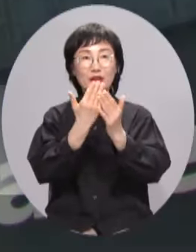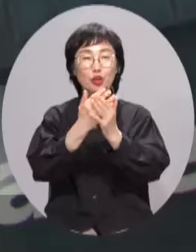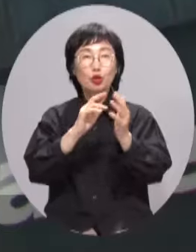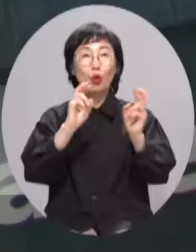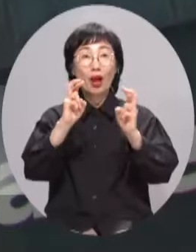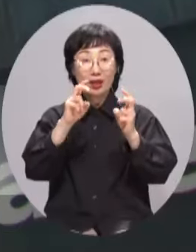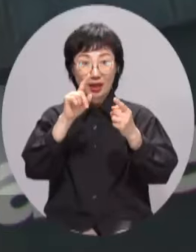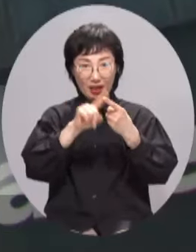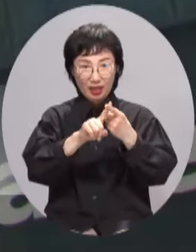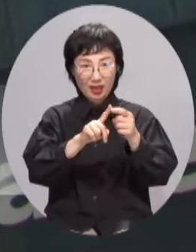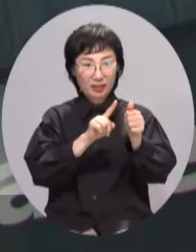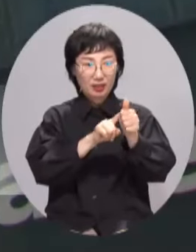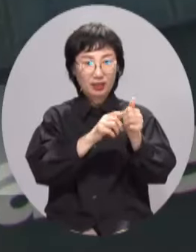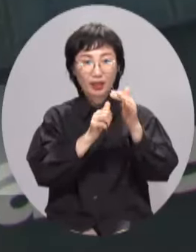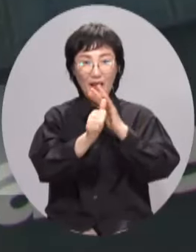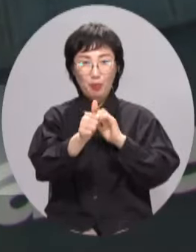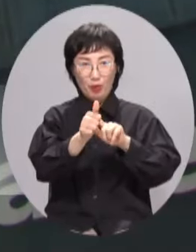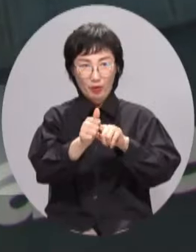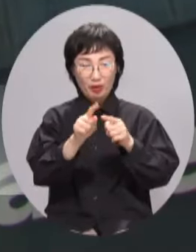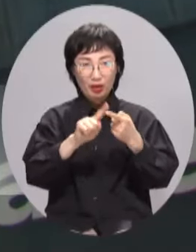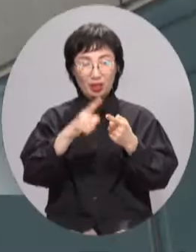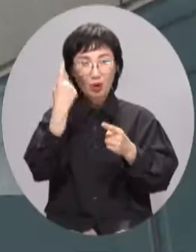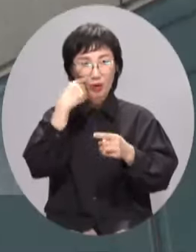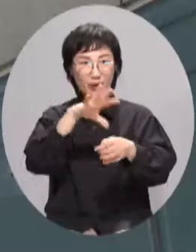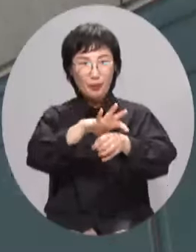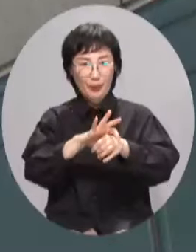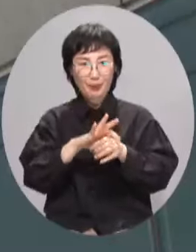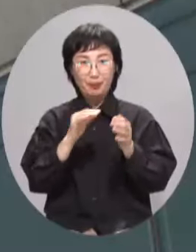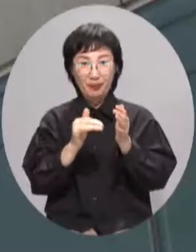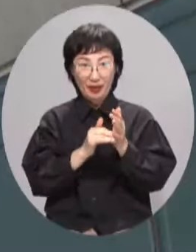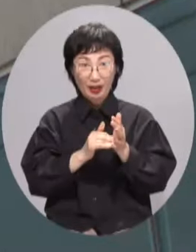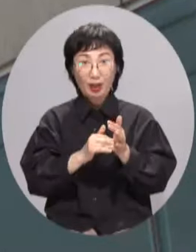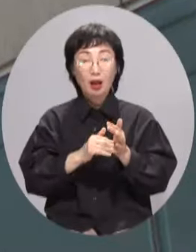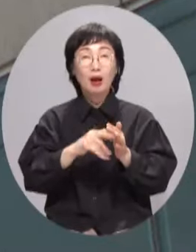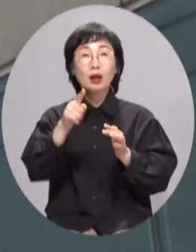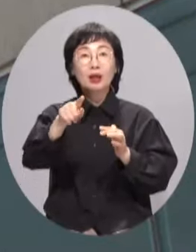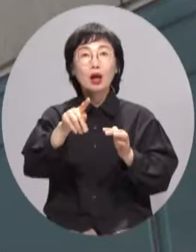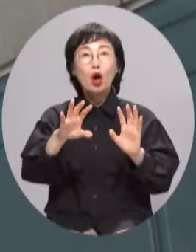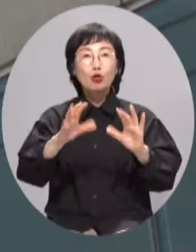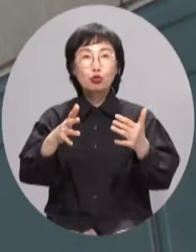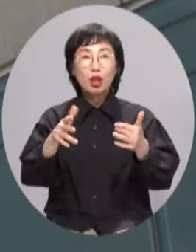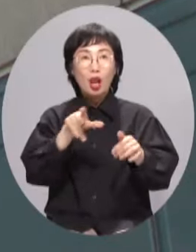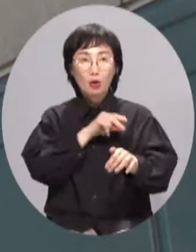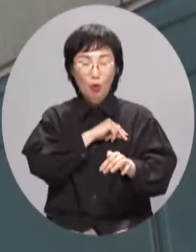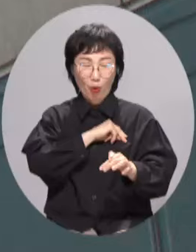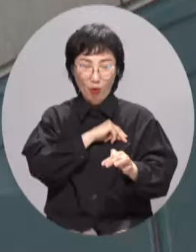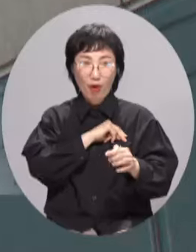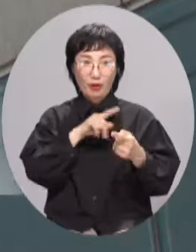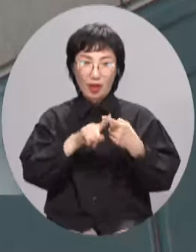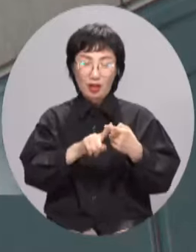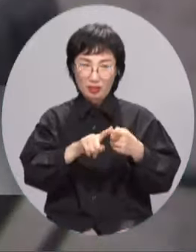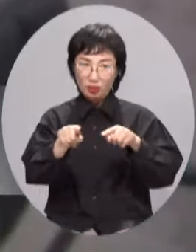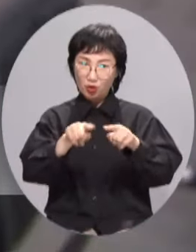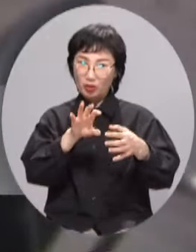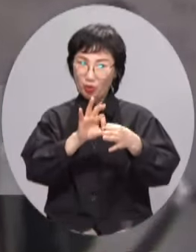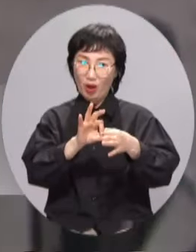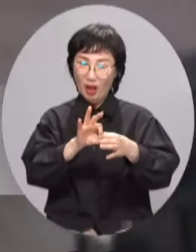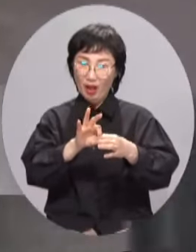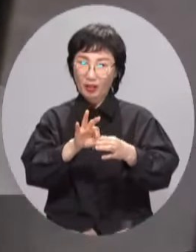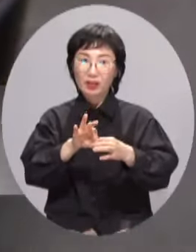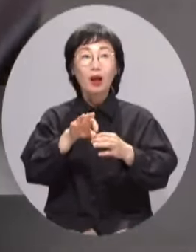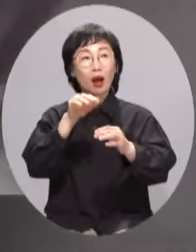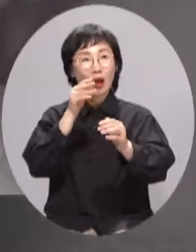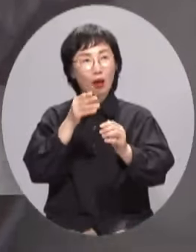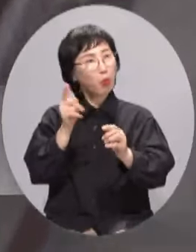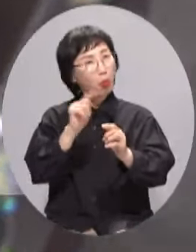대표인 서모 씨를 어제 구속했습니다 현역 국회의원 등 정관계에 청탁하는 대가로 1억 원 가량을 챙긴